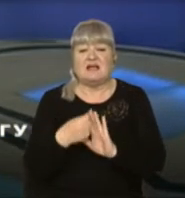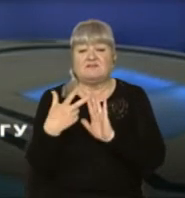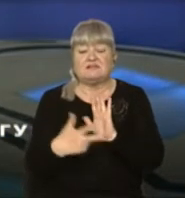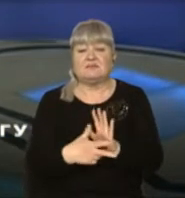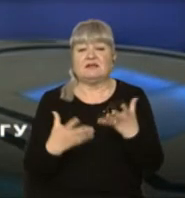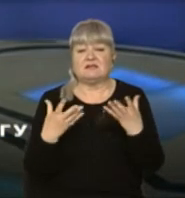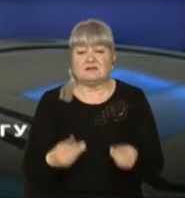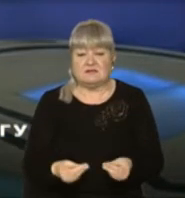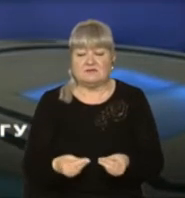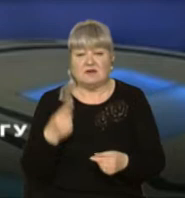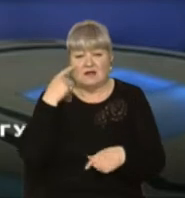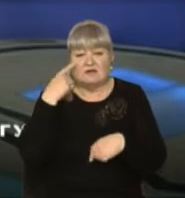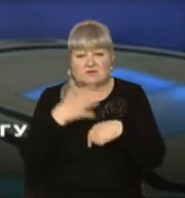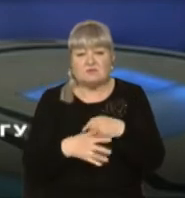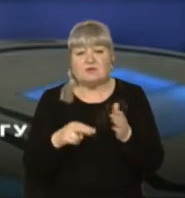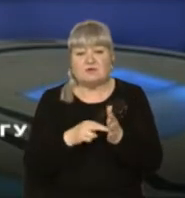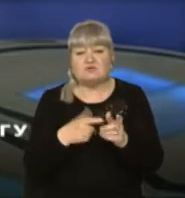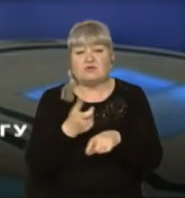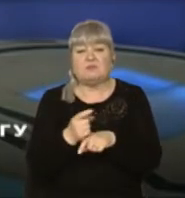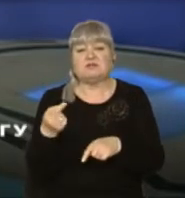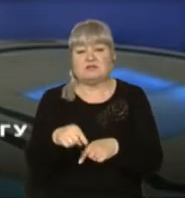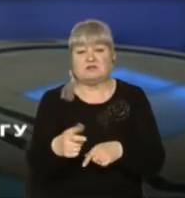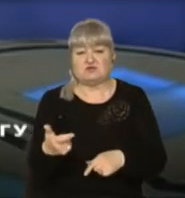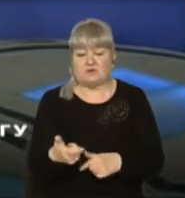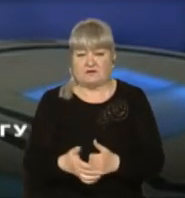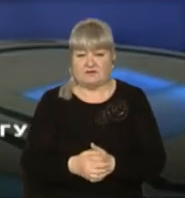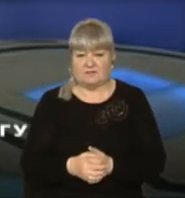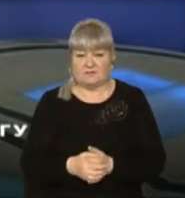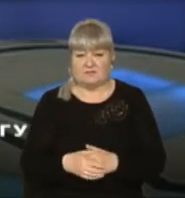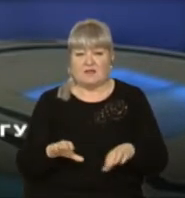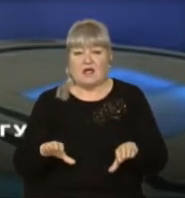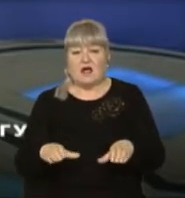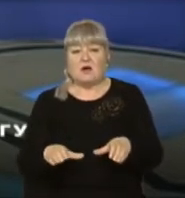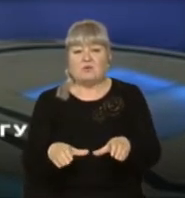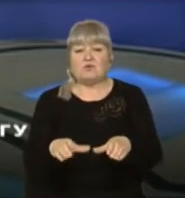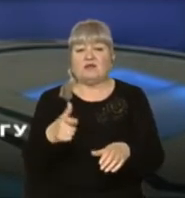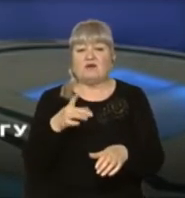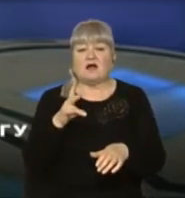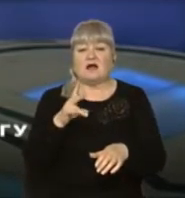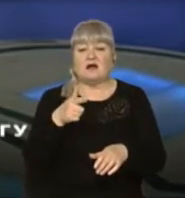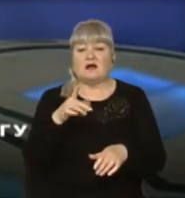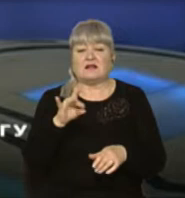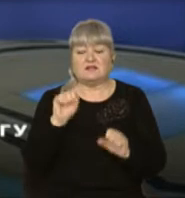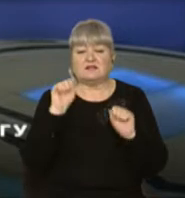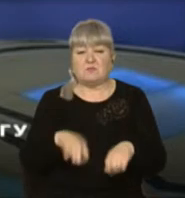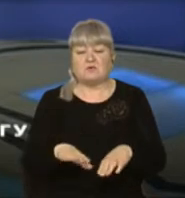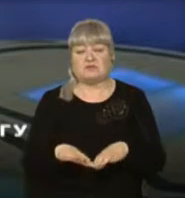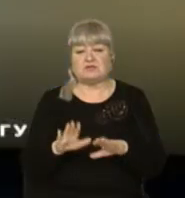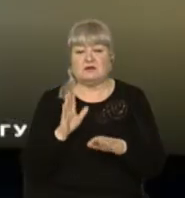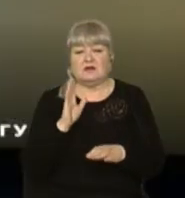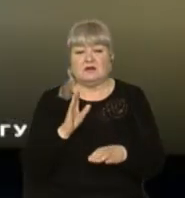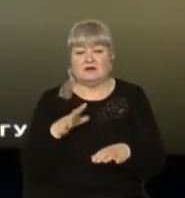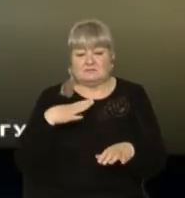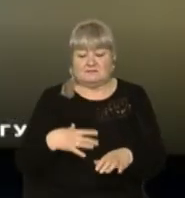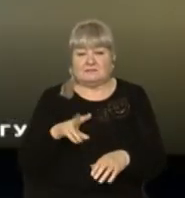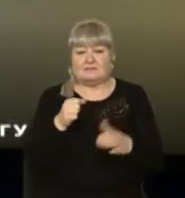днів, зрозумієте, коштує більше 1000 гривень. А бруківка з граніта може простояти не менше 200 років. От